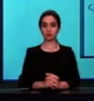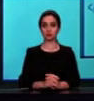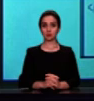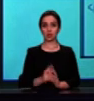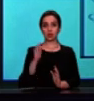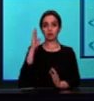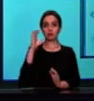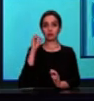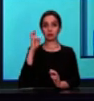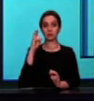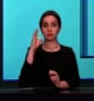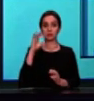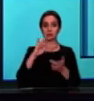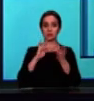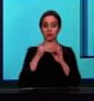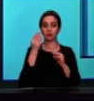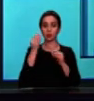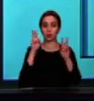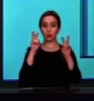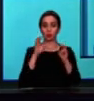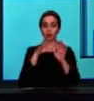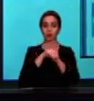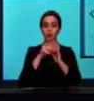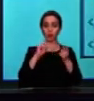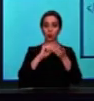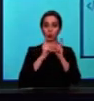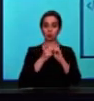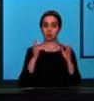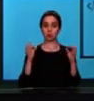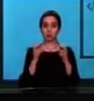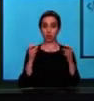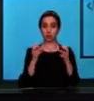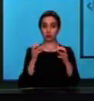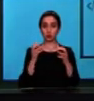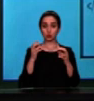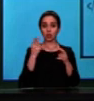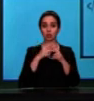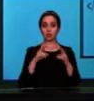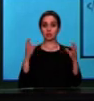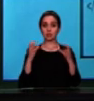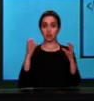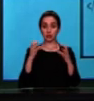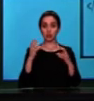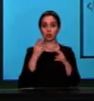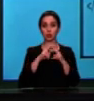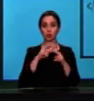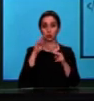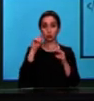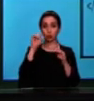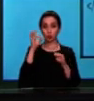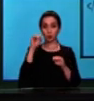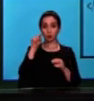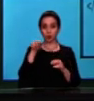Veb sahifamizning nomini kiritgandan so'ng, demak, o'zgarishlarni saqlash uchun saqlanish tugmasi, demak,